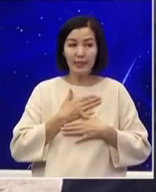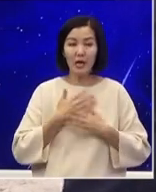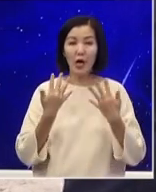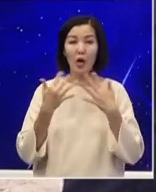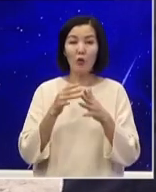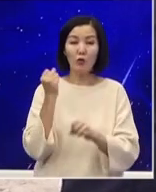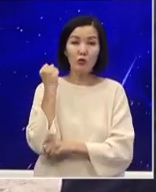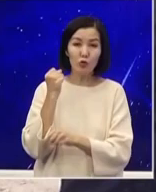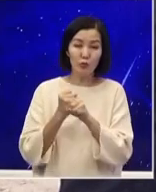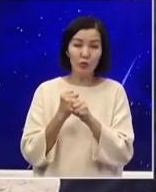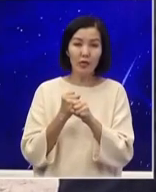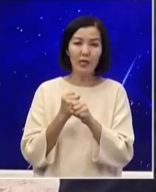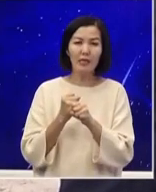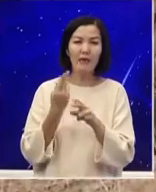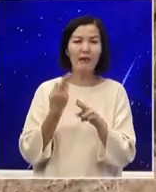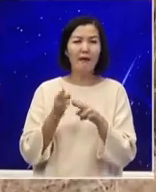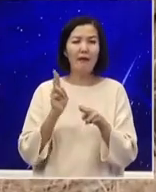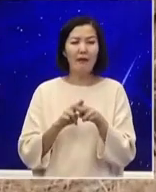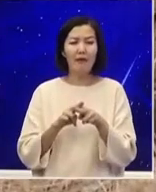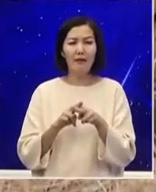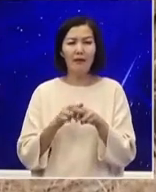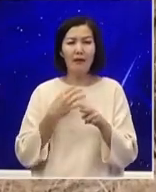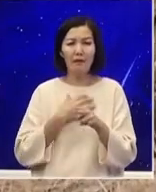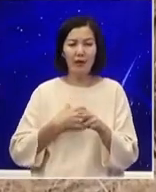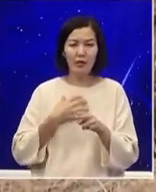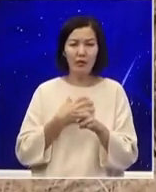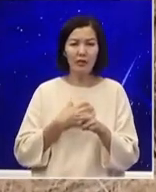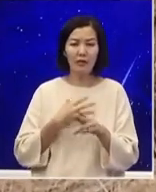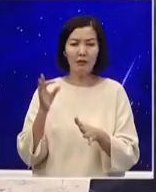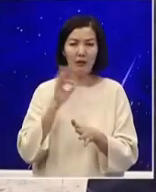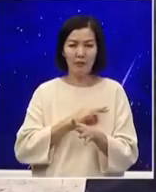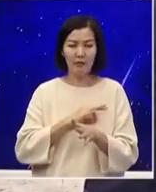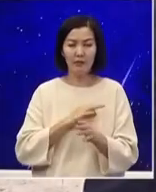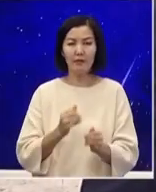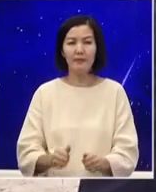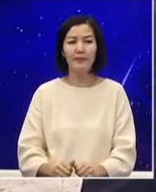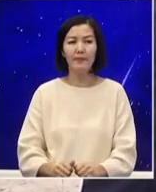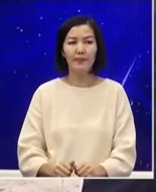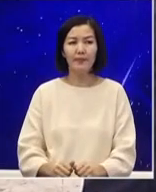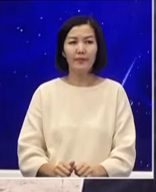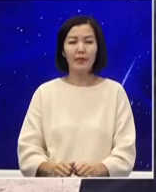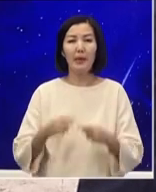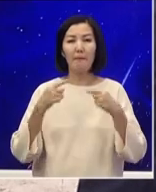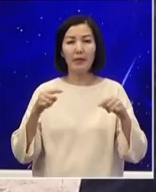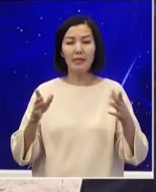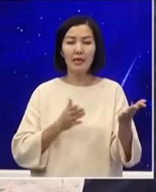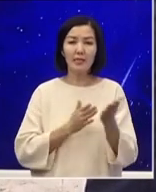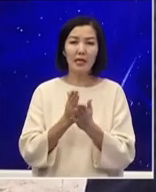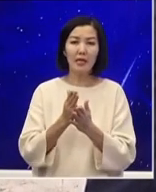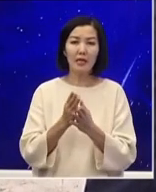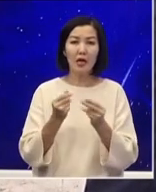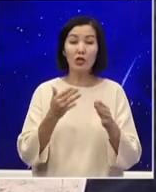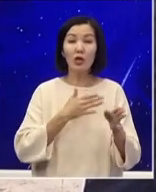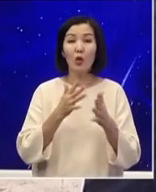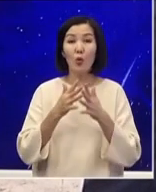ауылдың жұмысшыларының ең бірінші очередь не ғой, табыстары. Басқа салаларға ақша көбірек